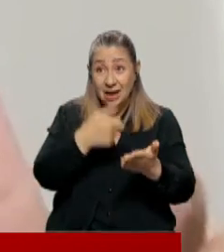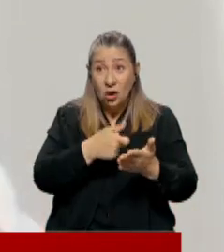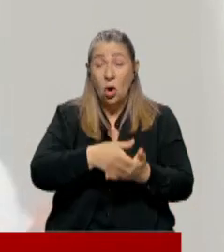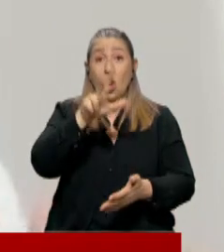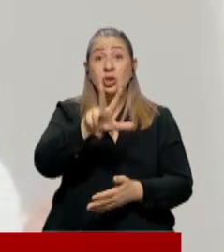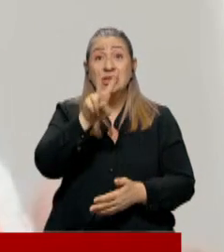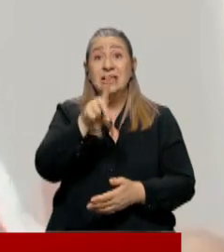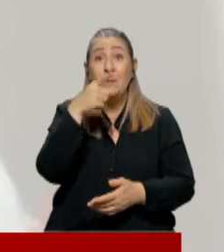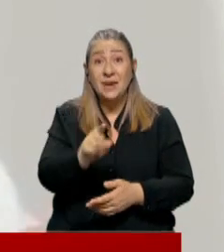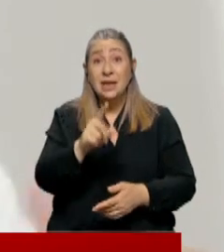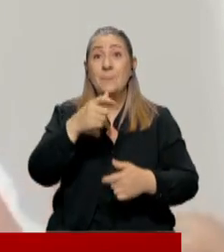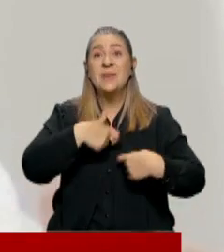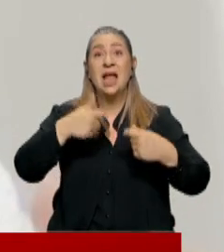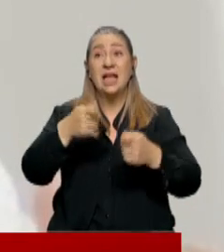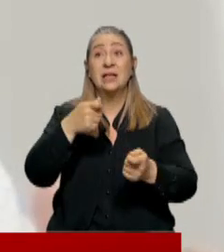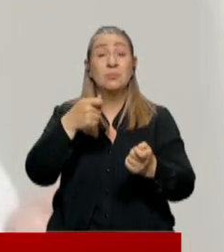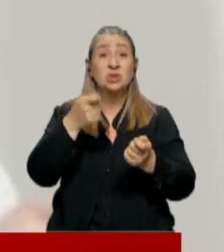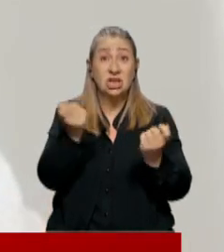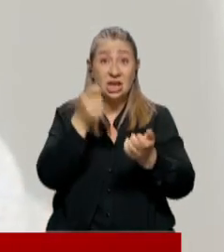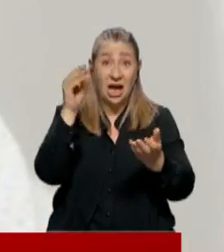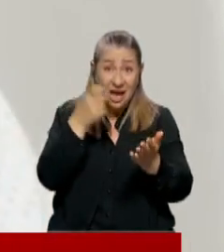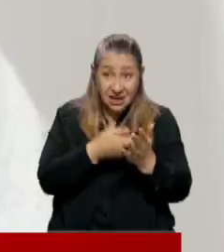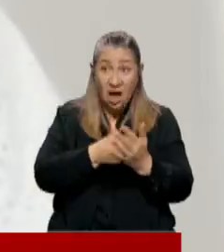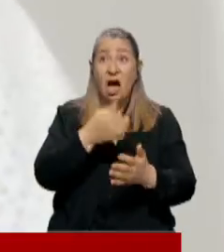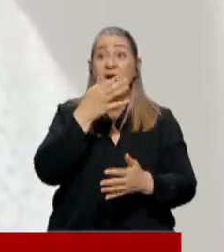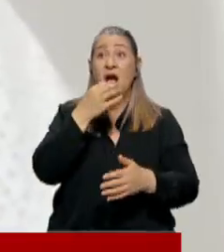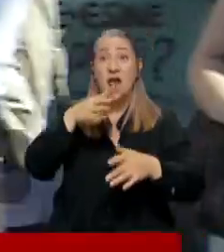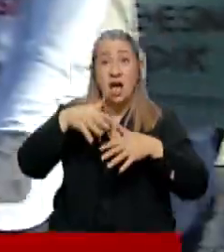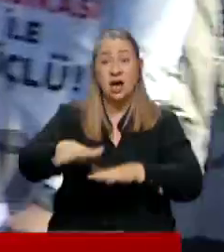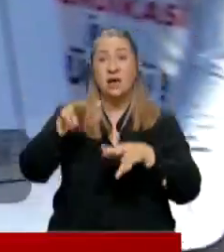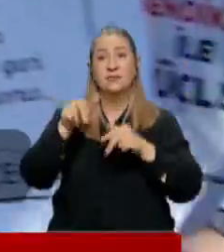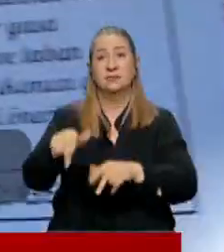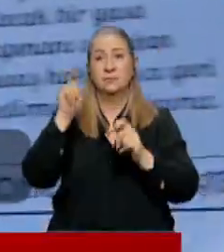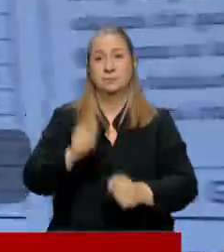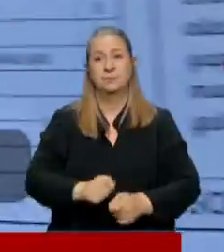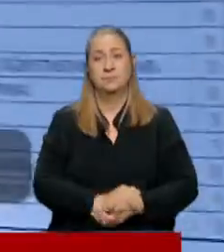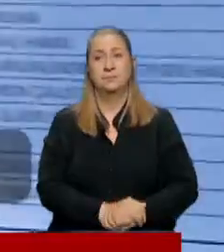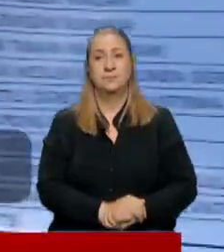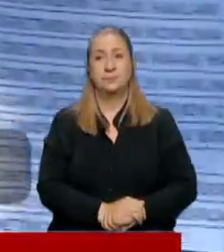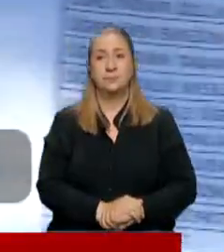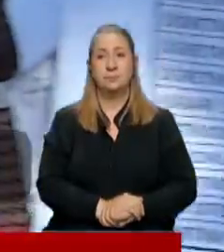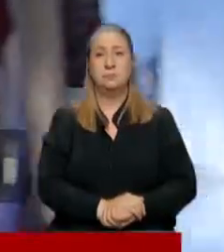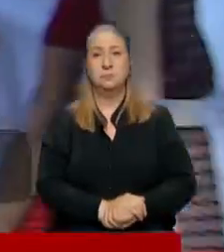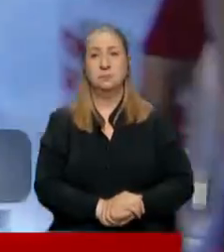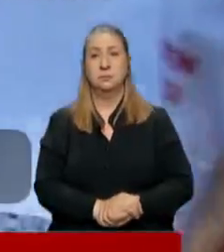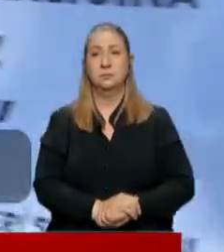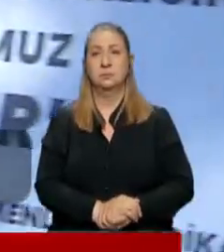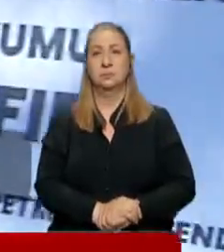32 bin milli eğitimi çalışanı adına Ankara'ya yürüyeceğiz. Patronlara